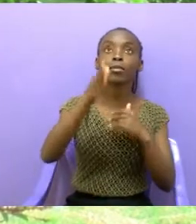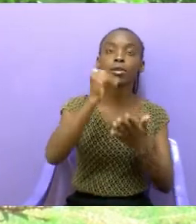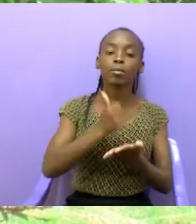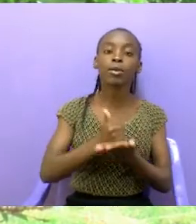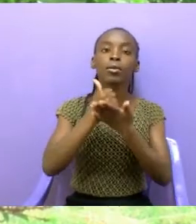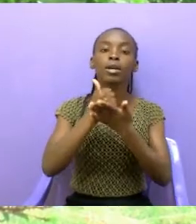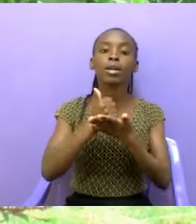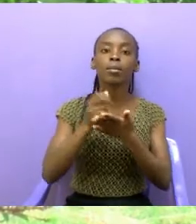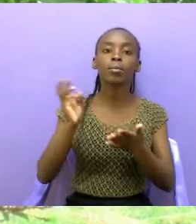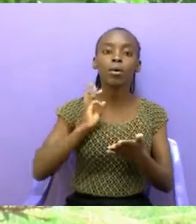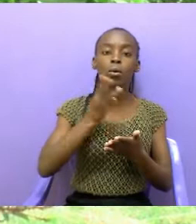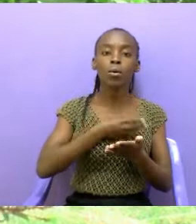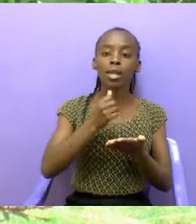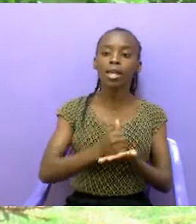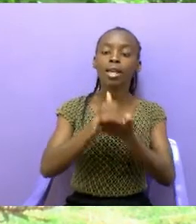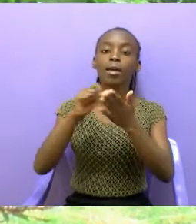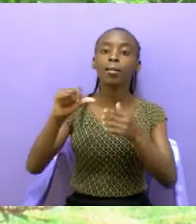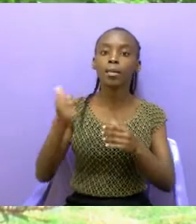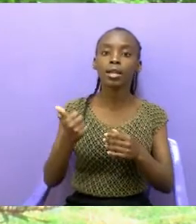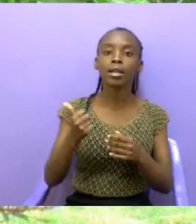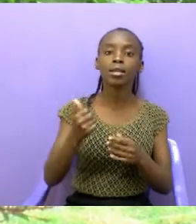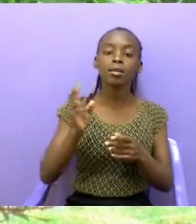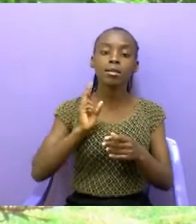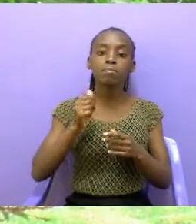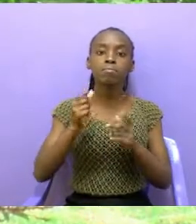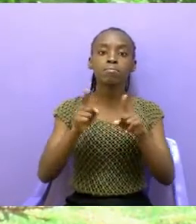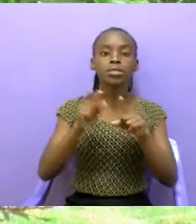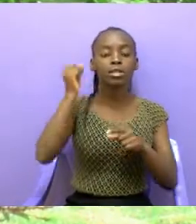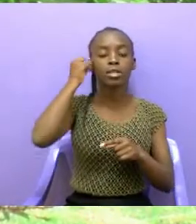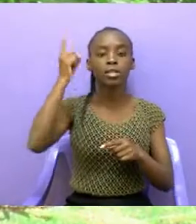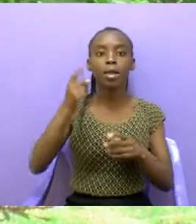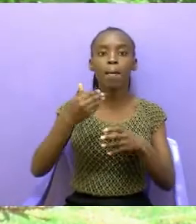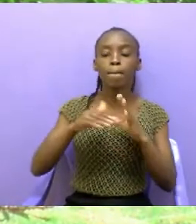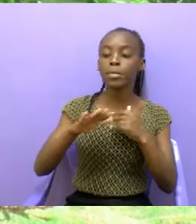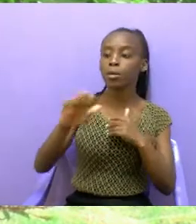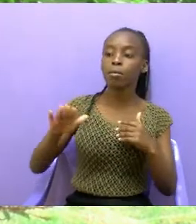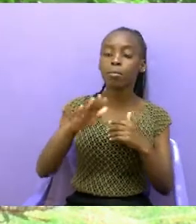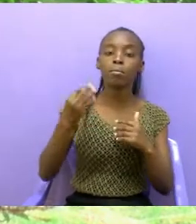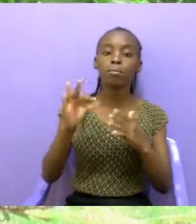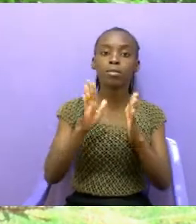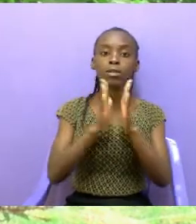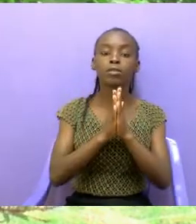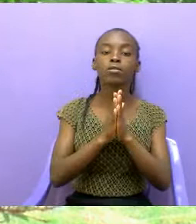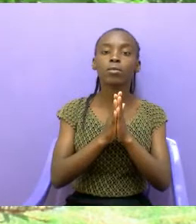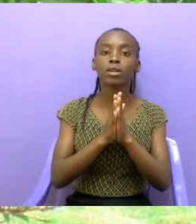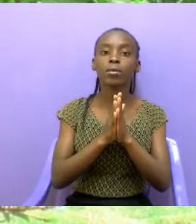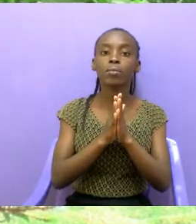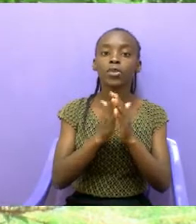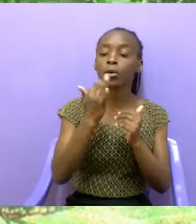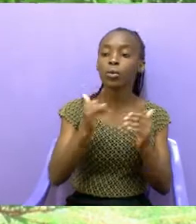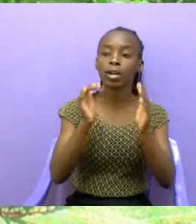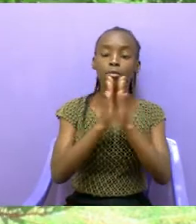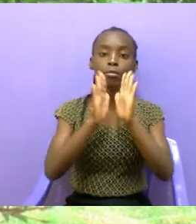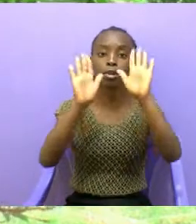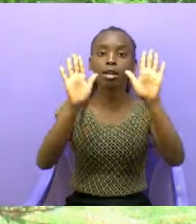tukaweze kusaidiana na kuweza kuelewa baadhi ya mambo. Niko katika mlima wa maombi, vile unaweza kutuona tu ni kwa sababu maombi ni muhimu